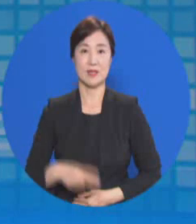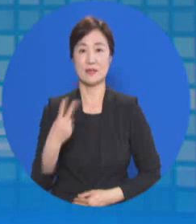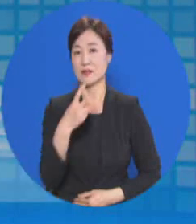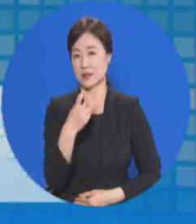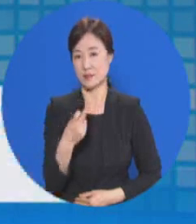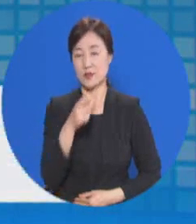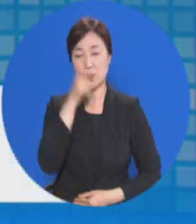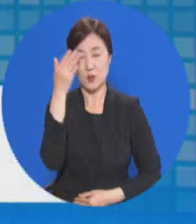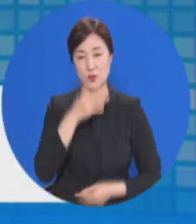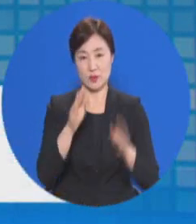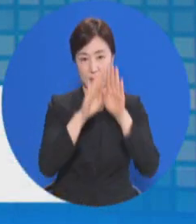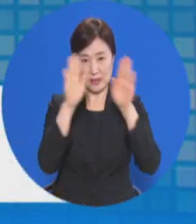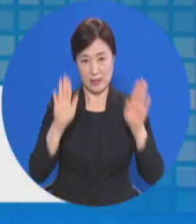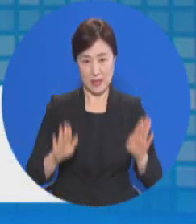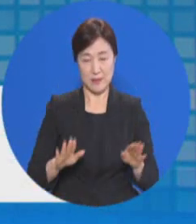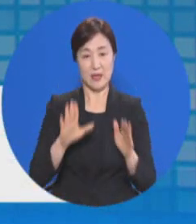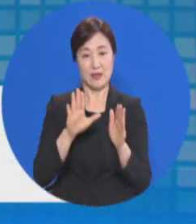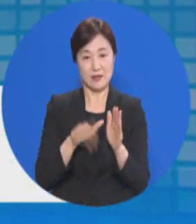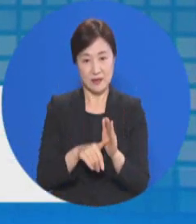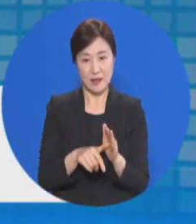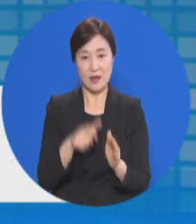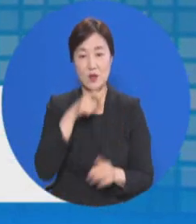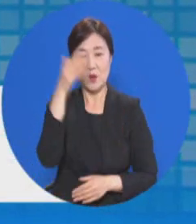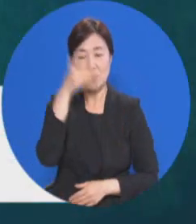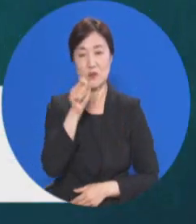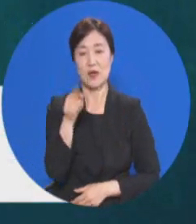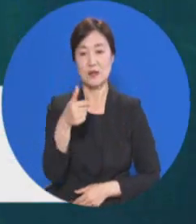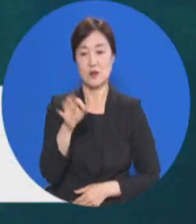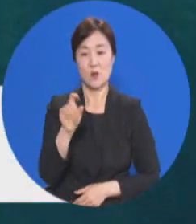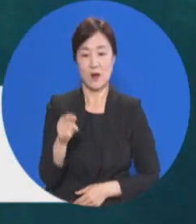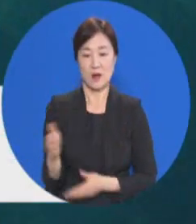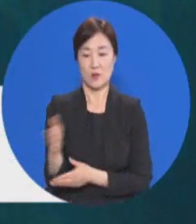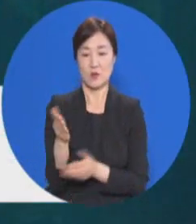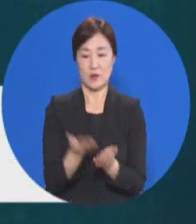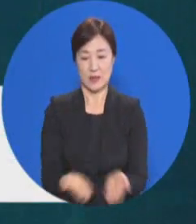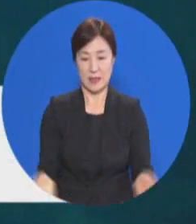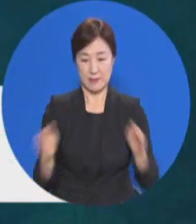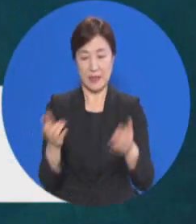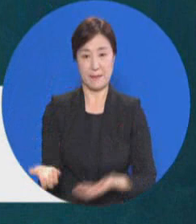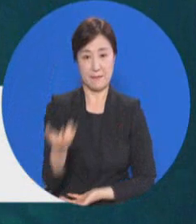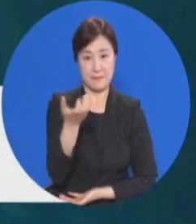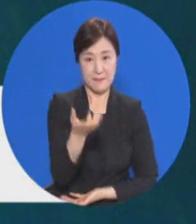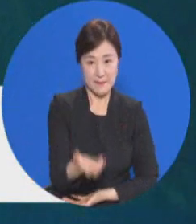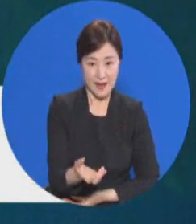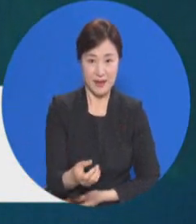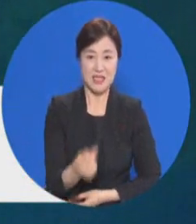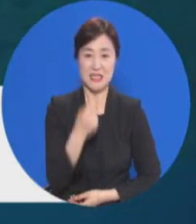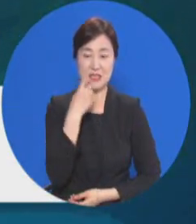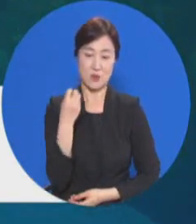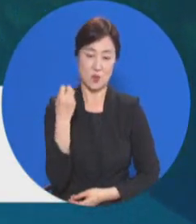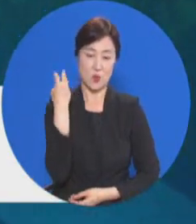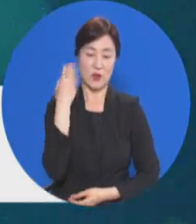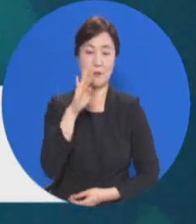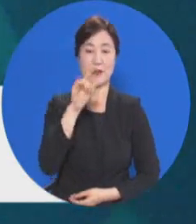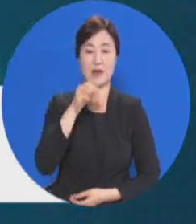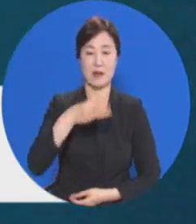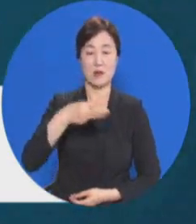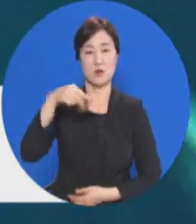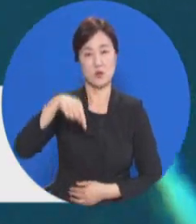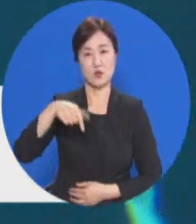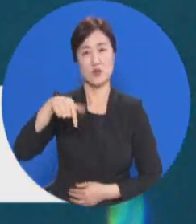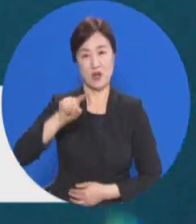2012년 여수 세계박람회 당시 여수 한화 아쿠아플래넷 수조에 반입됐던 멸종위기 종 흰고래 벨루가가